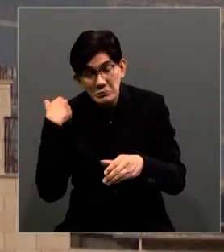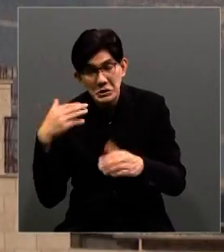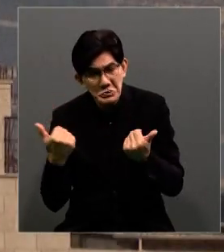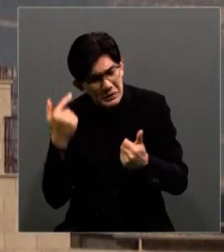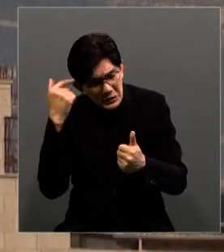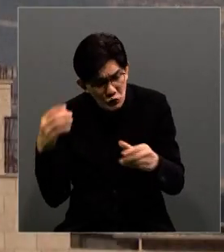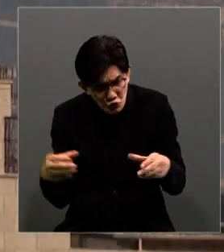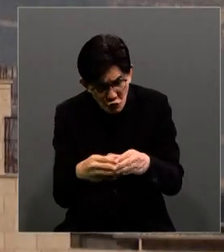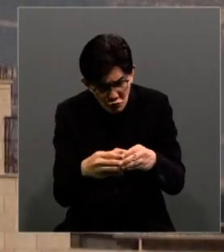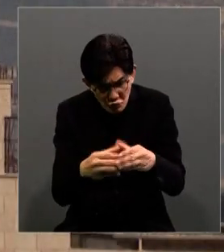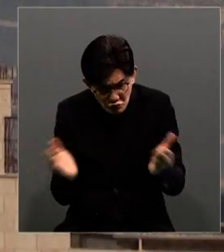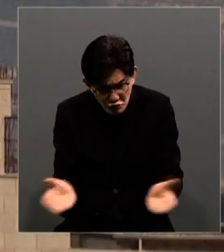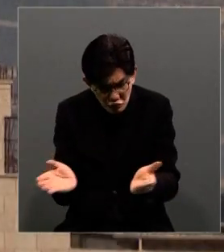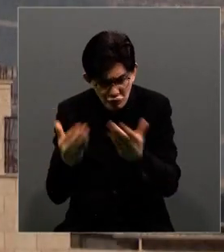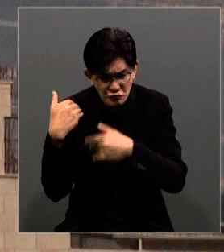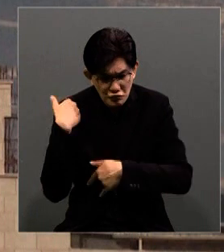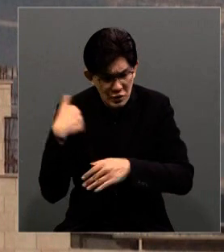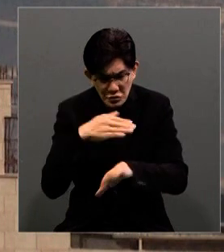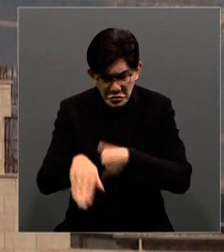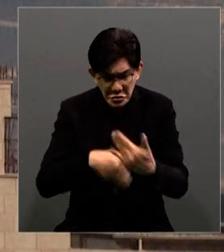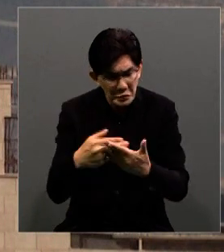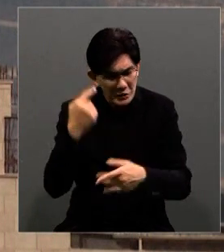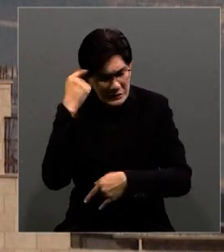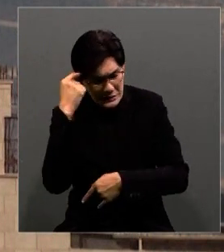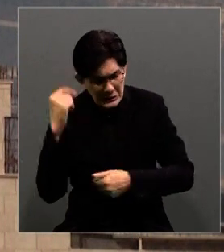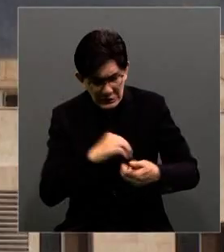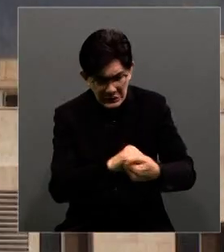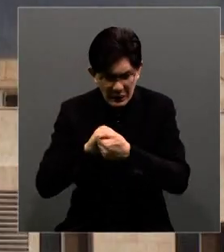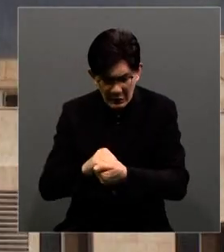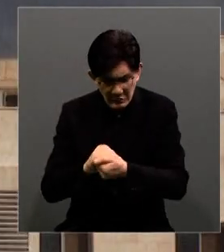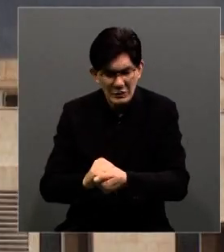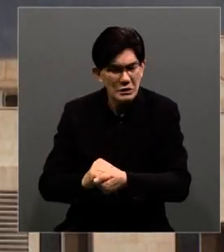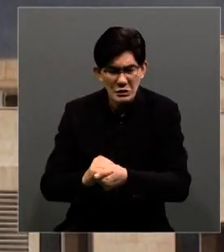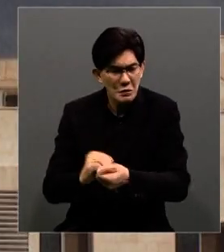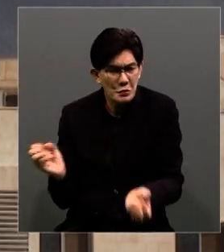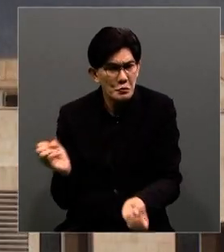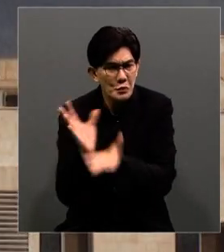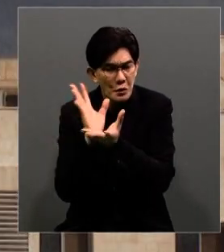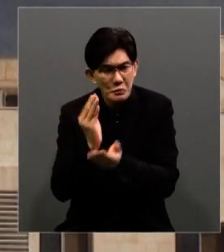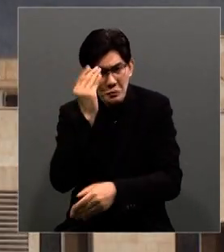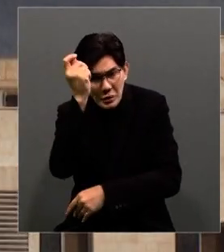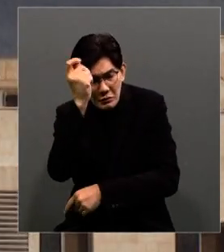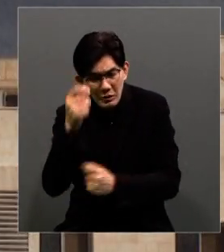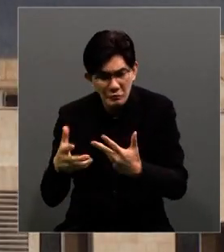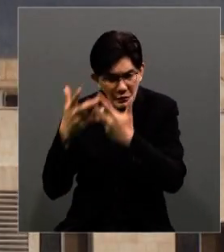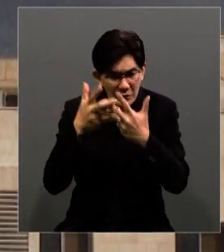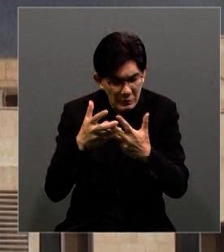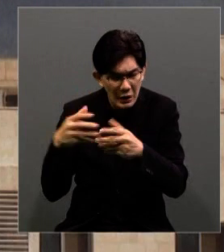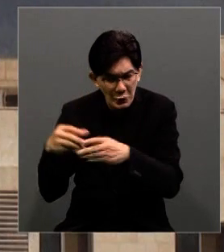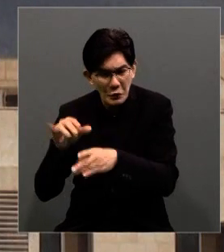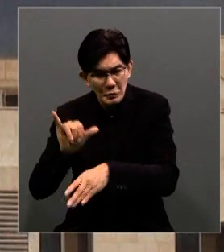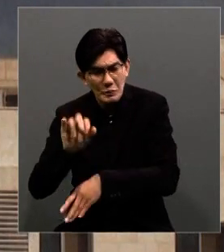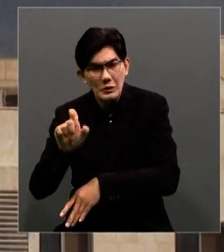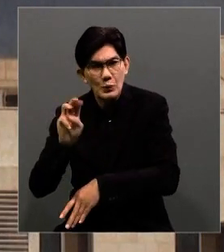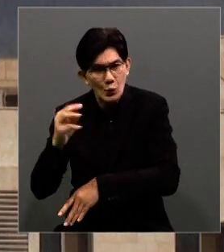ปลุกระดมนะผู้ติดตามและก็เหล่าสาวกเนี่ยบอกว่าให้ร่วมกันโจมตีอิสราเอลชาวอเมริกันและชาวยิวหลังจาก